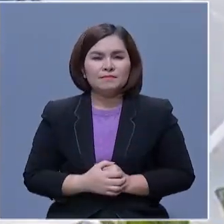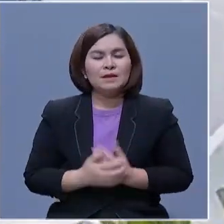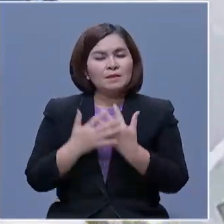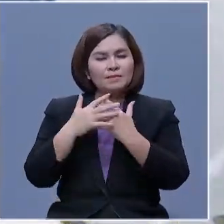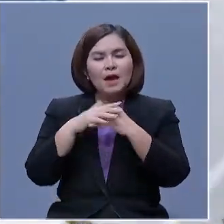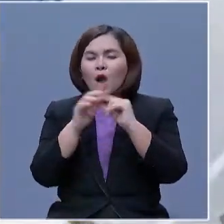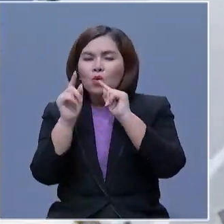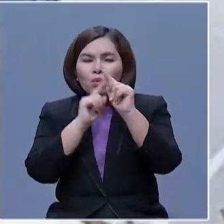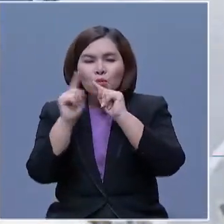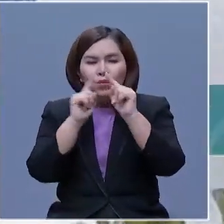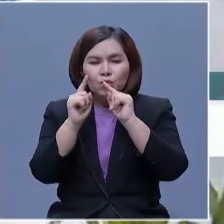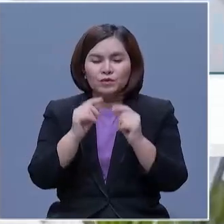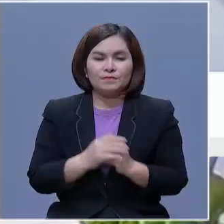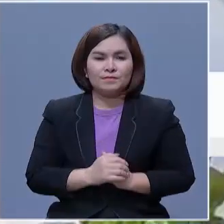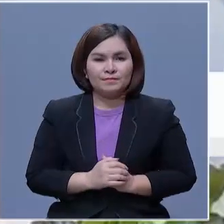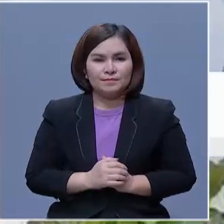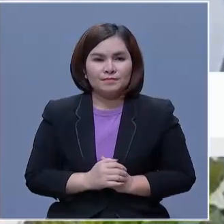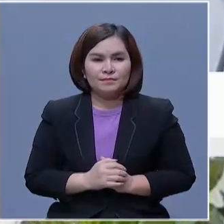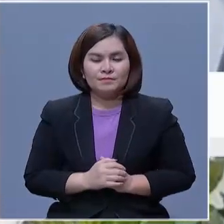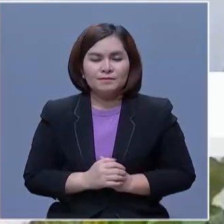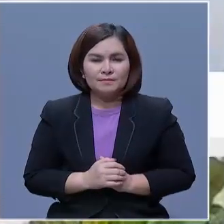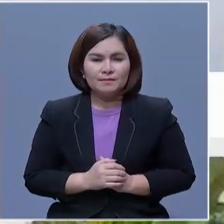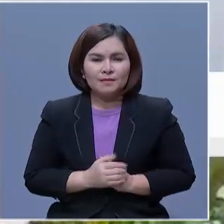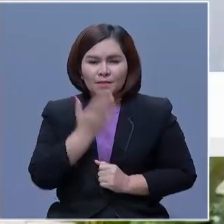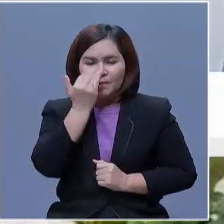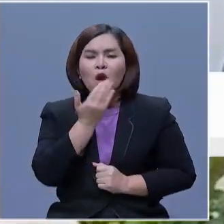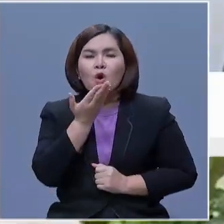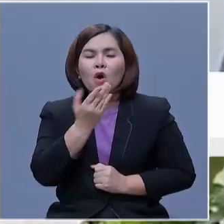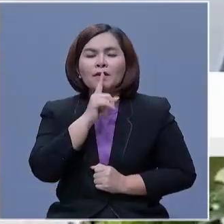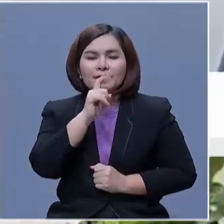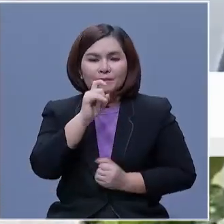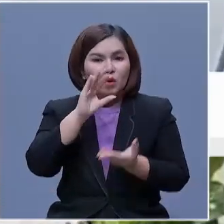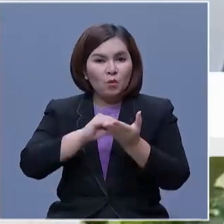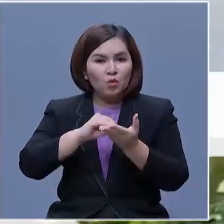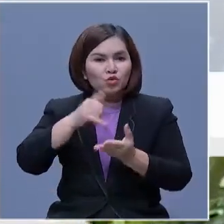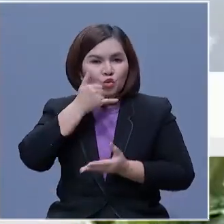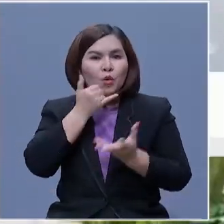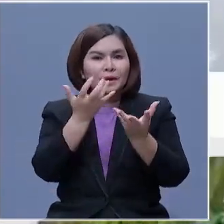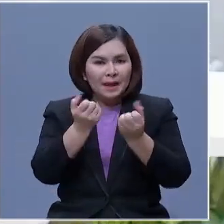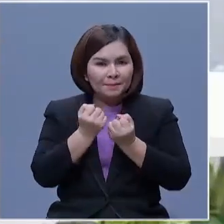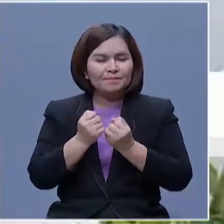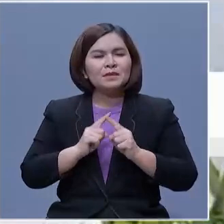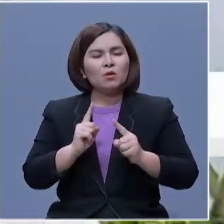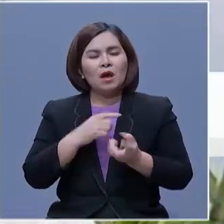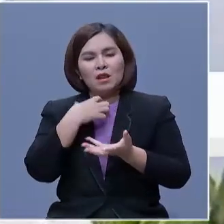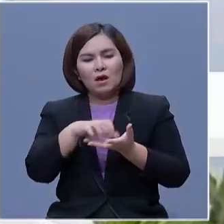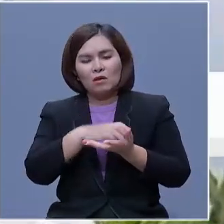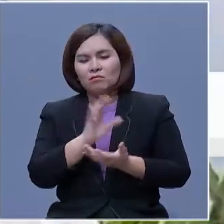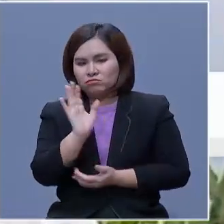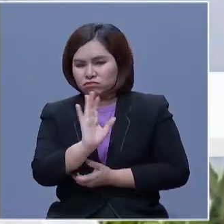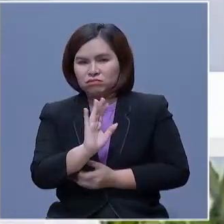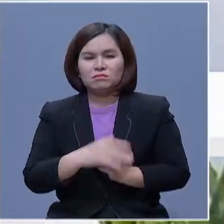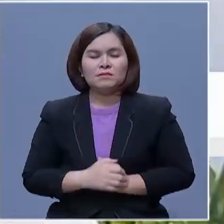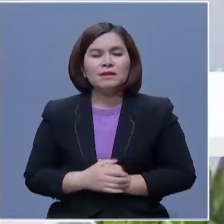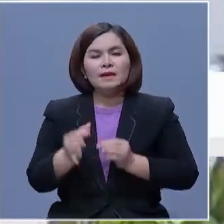ประสานไปที่นายกเล็กเทศบาลเมืองบางแก้วนะคะเพื่อจะขอสัมภาษณ์ปรากฏว่าท่านรับสายนะแต่ปฏิเสธที่จะให้สัมภาษณ์พี่